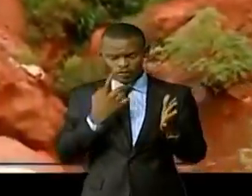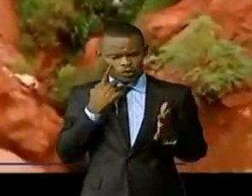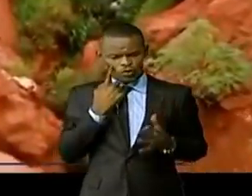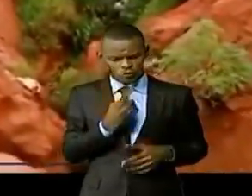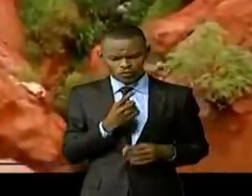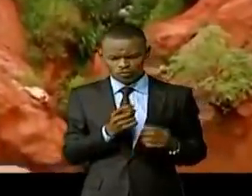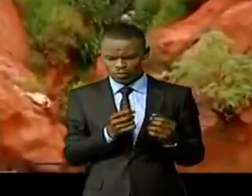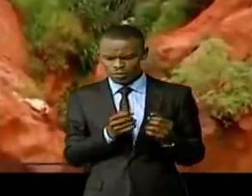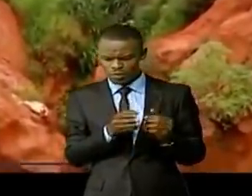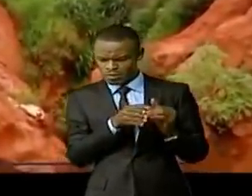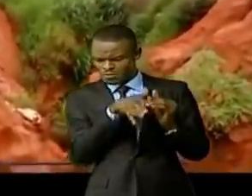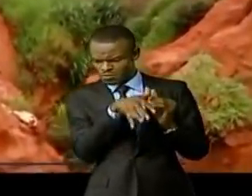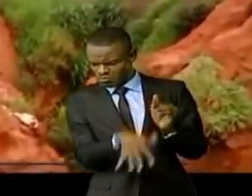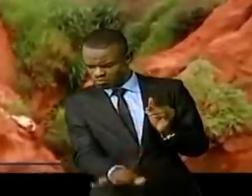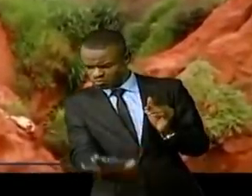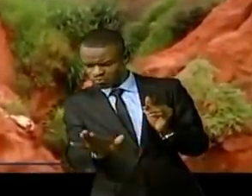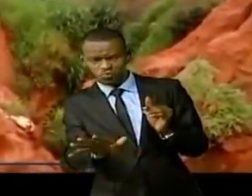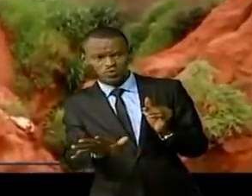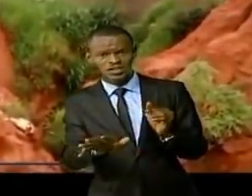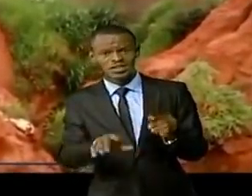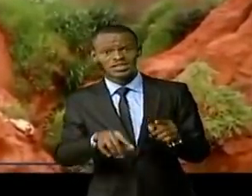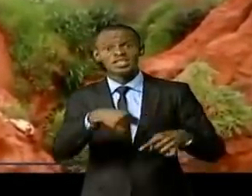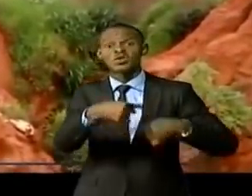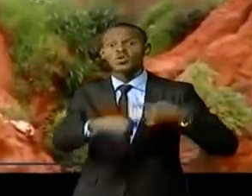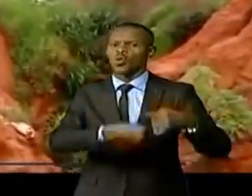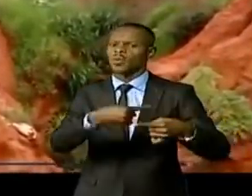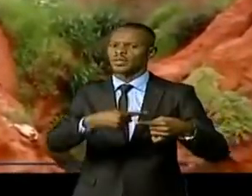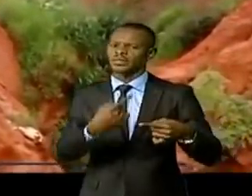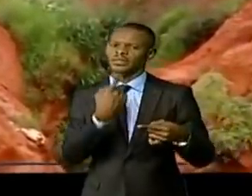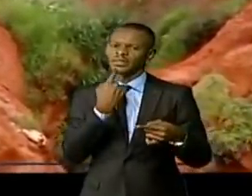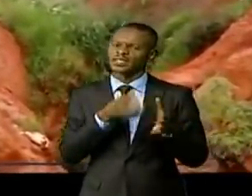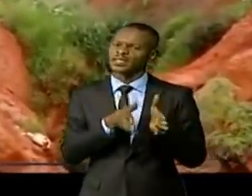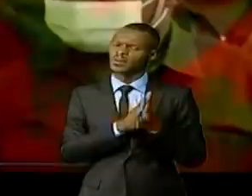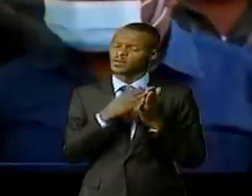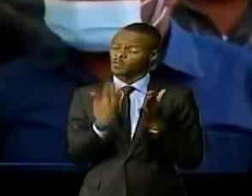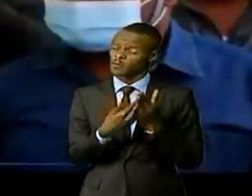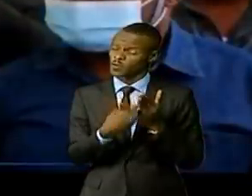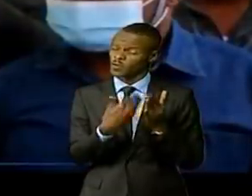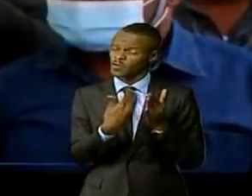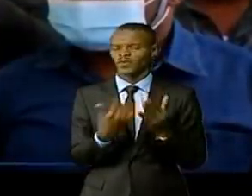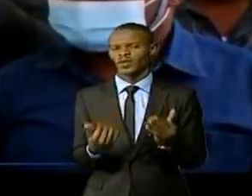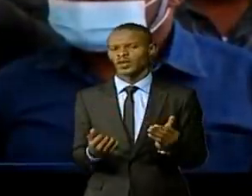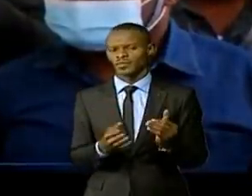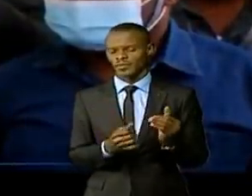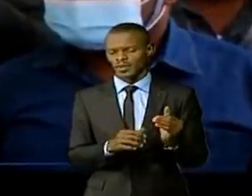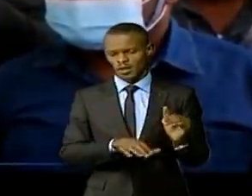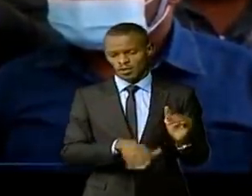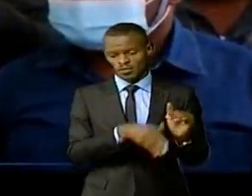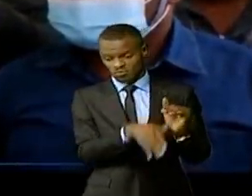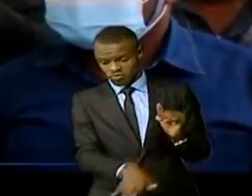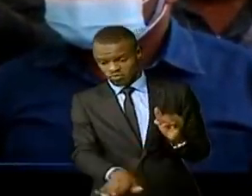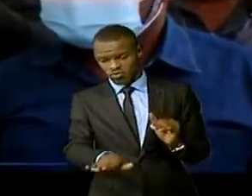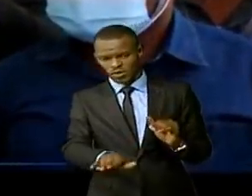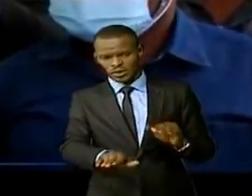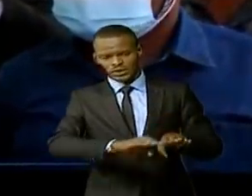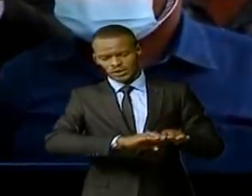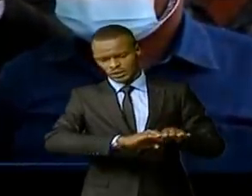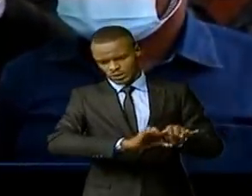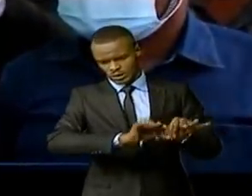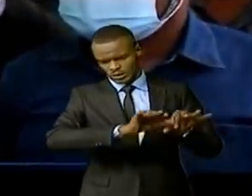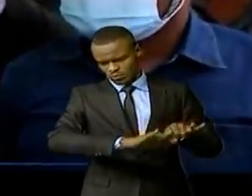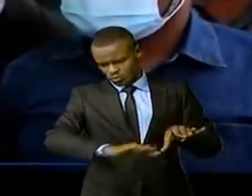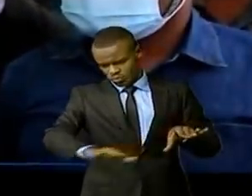décidé d'intervenir pour une solution urgente et palliative. Nous faisons notre effort pour que nous